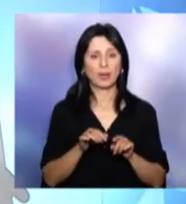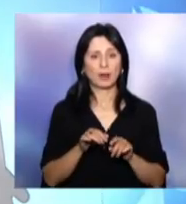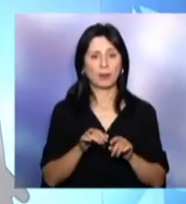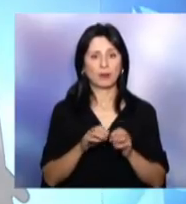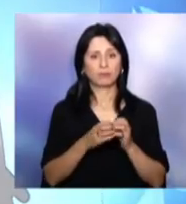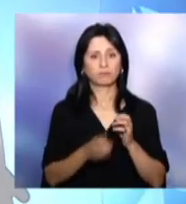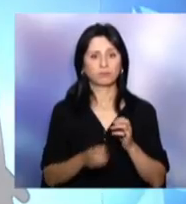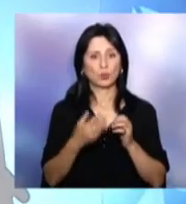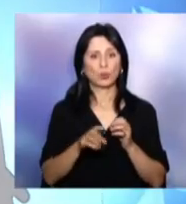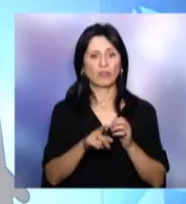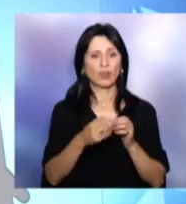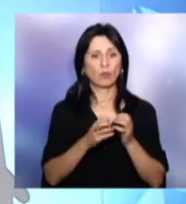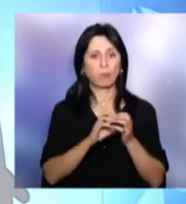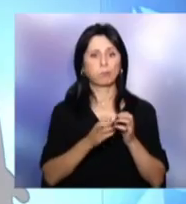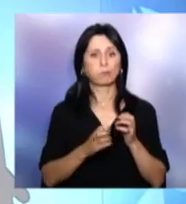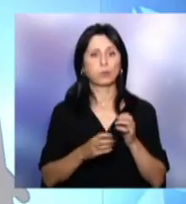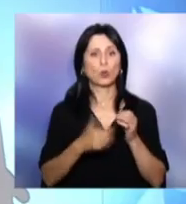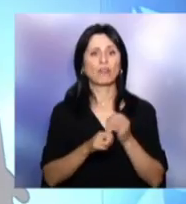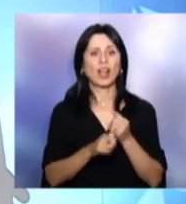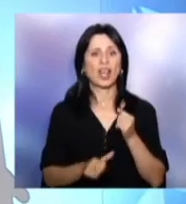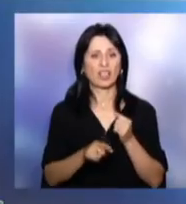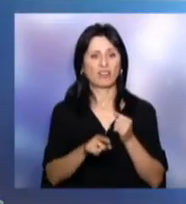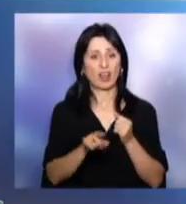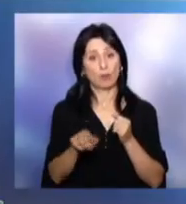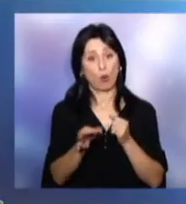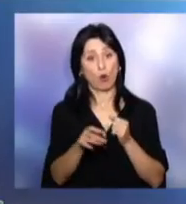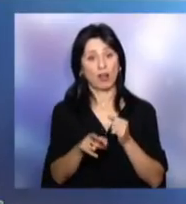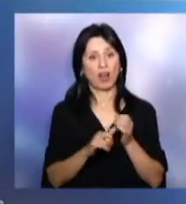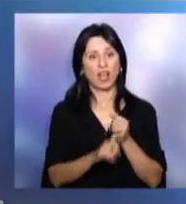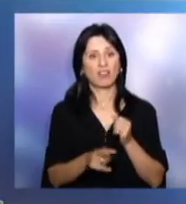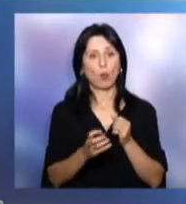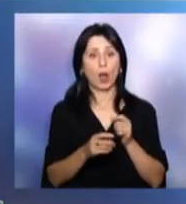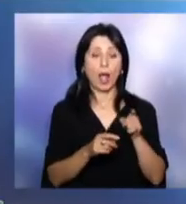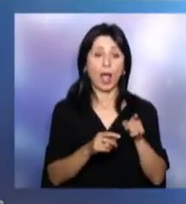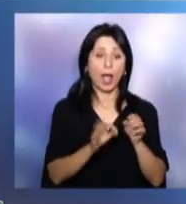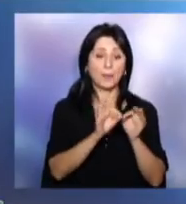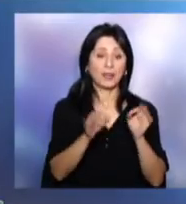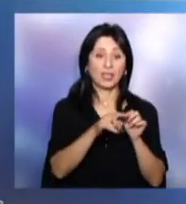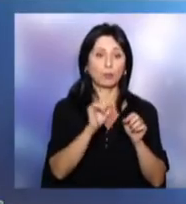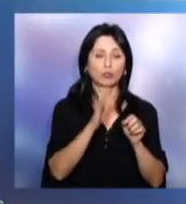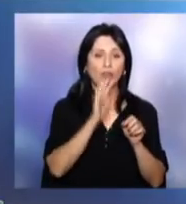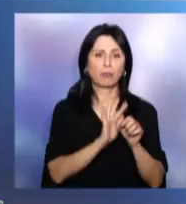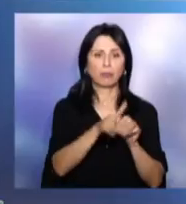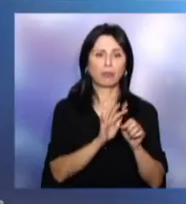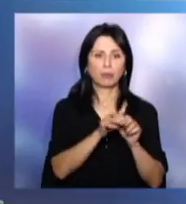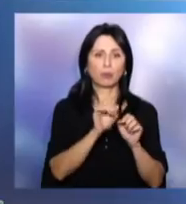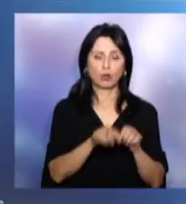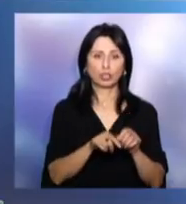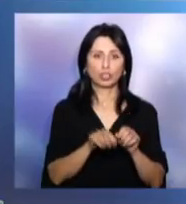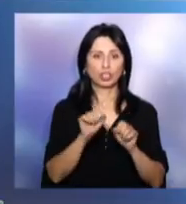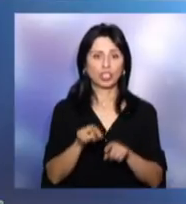რომელიც გადმოედინება და შესაძლებელია განავლოვანი მასა ხედავთ განავლოვანი მასა და შესაძლებელია დღეში მხოლოდ ერთხელ